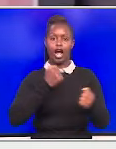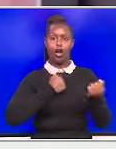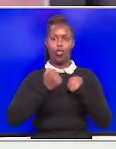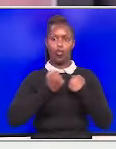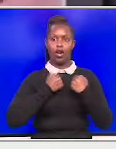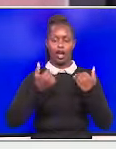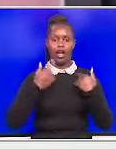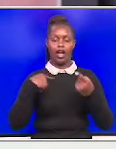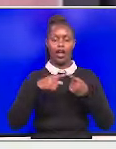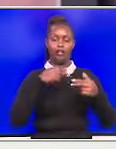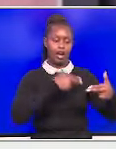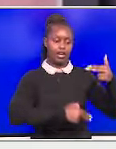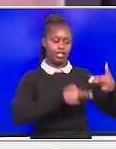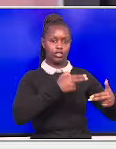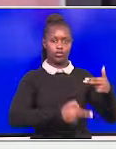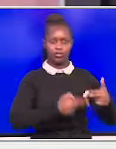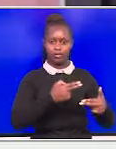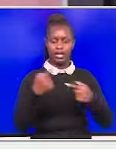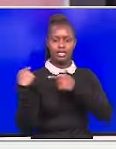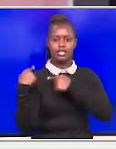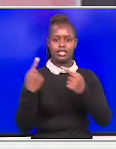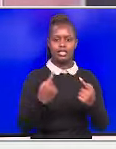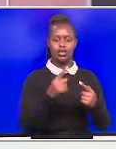na uhusiano wa kidiplomasia tangu mwaka